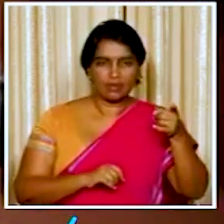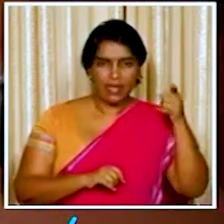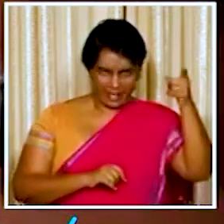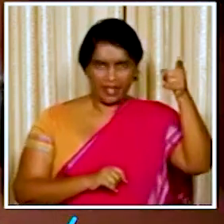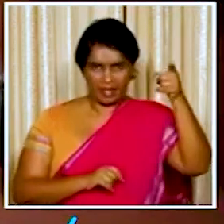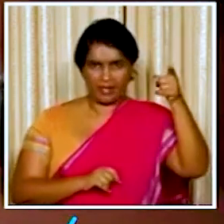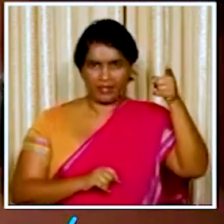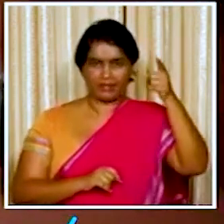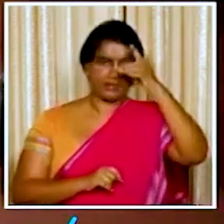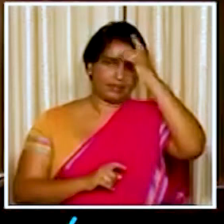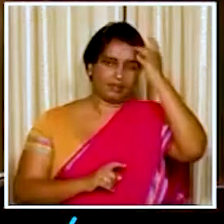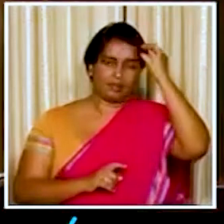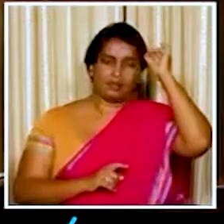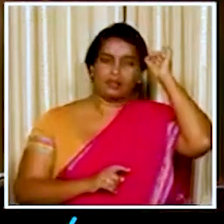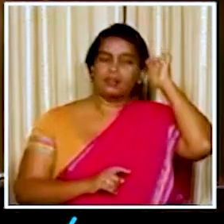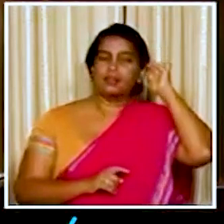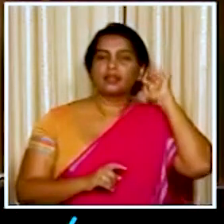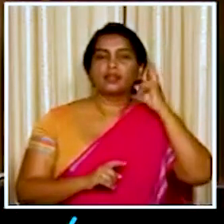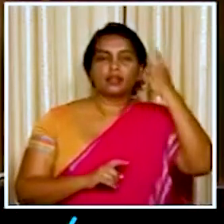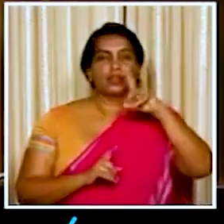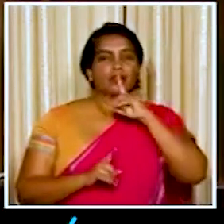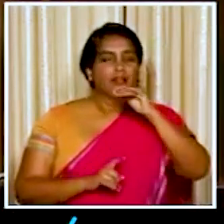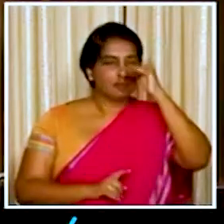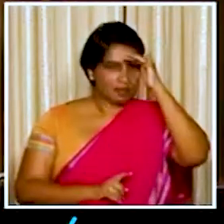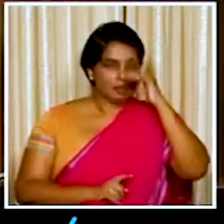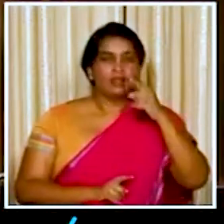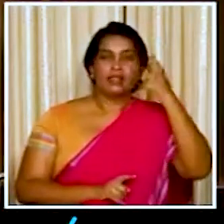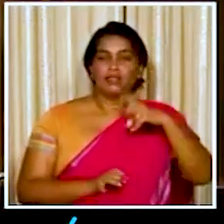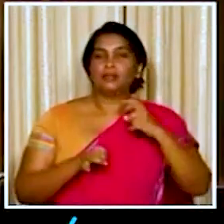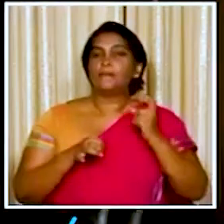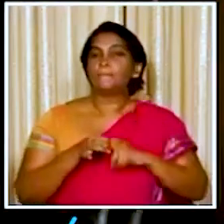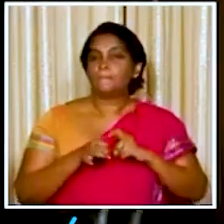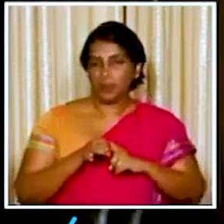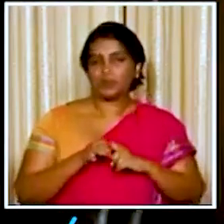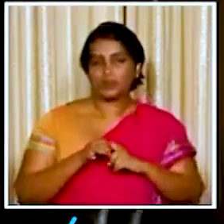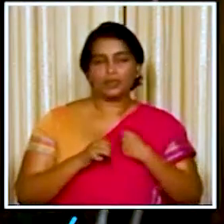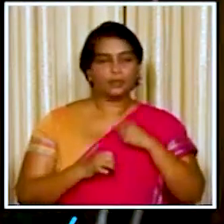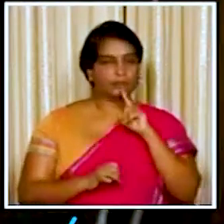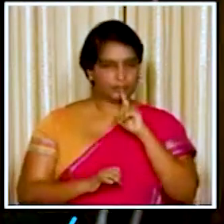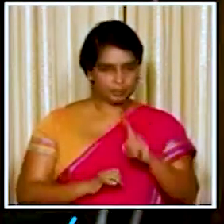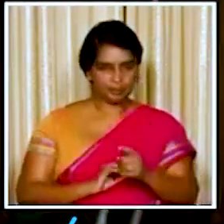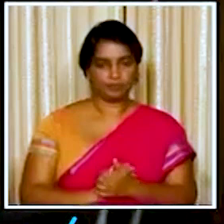ප්‍රශ්නේ අහන්න. නියෝජ්‍ය කතානායකතුමනි මගේ දෙවැනි අතුරු ප්‍රශ්නේ අහනවා ගරු ඇමතුමාගෙන්.